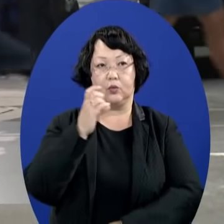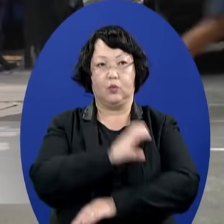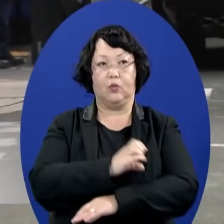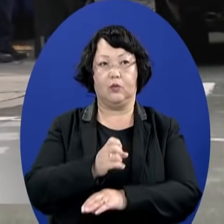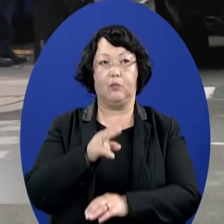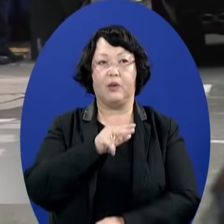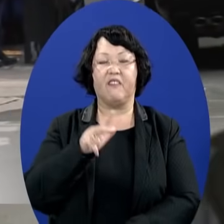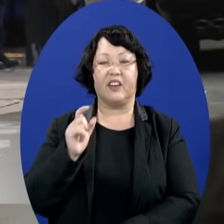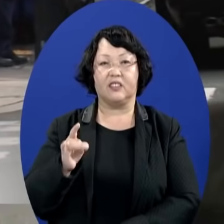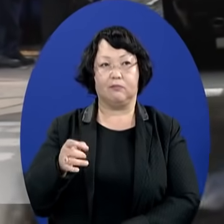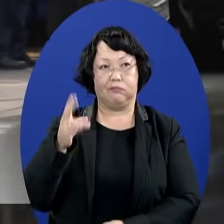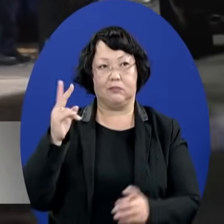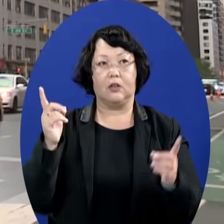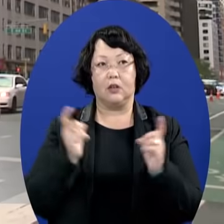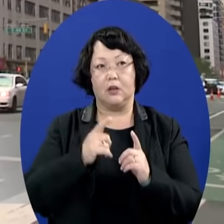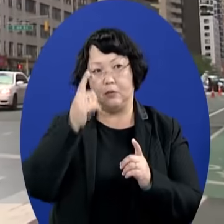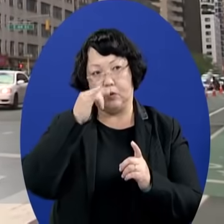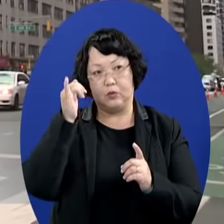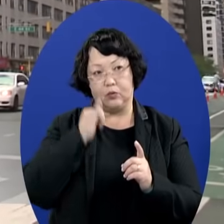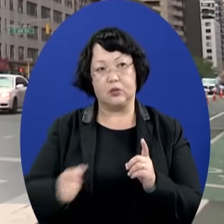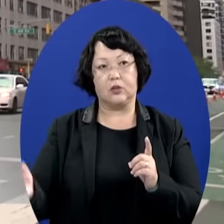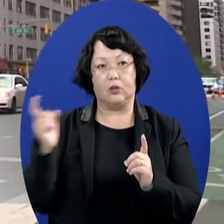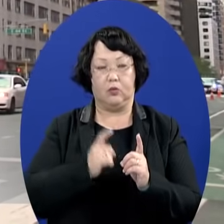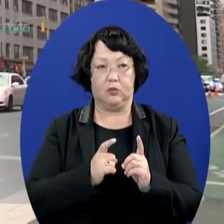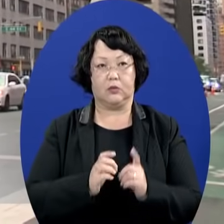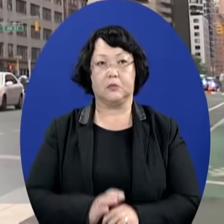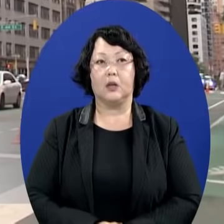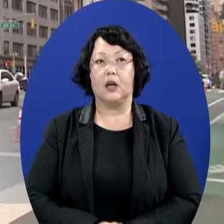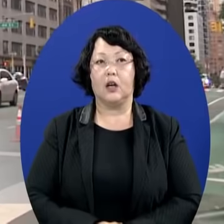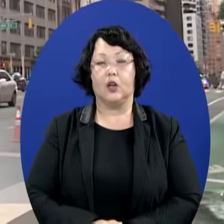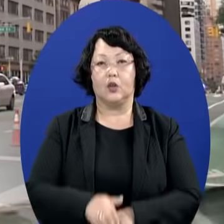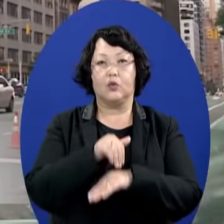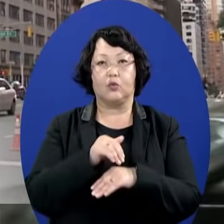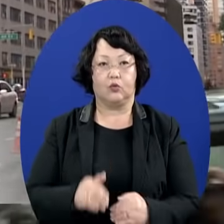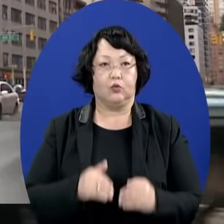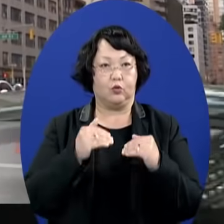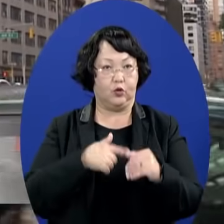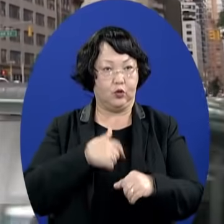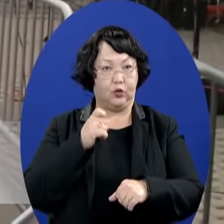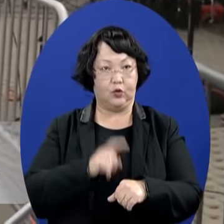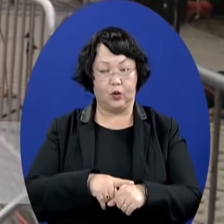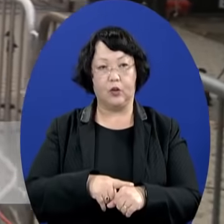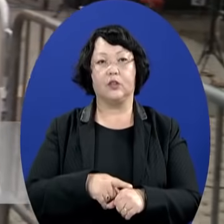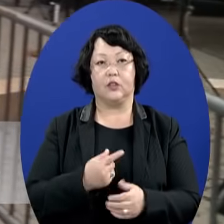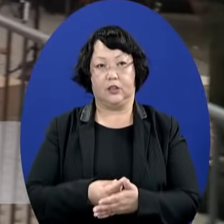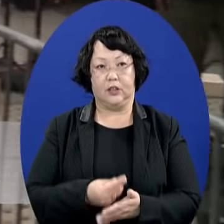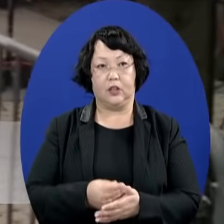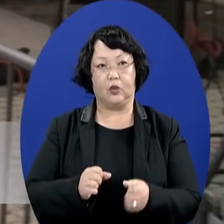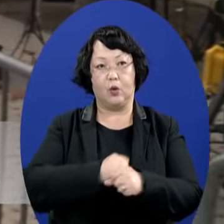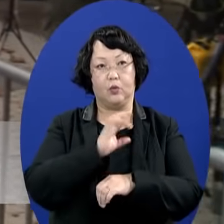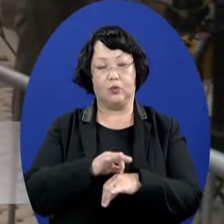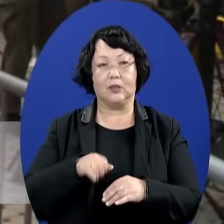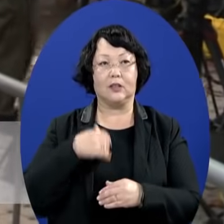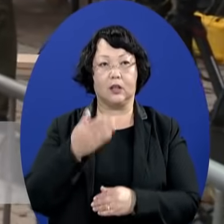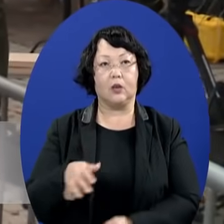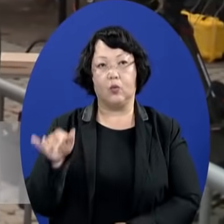Джефри Сакс Монгол улсын ерөнхийлөгчд бараалхлаа. Энэ уулзалтаар тогтвортой хөгжлийн зорилтуудыг ялангуяа цар тахлын дараах